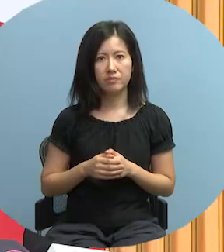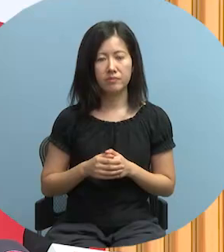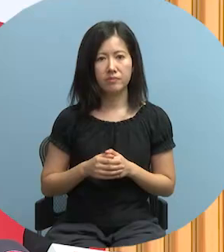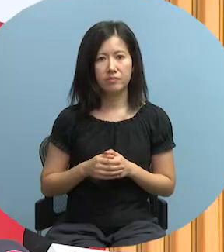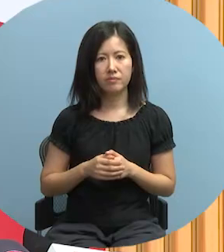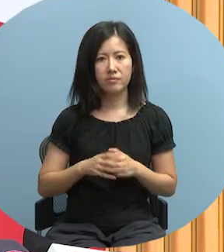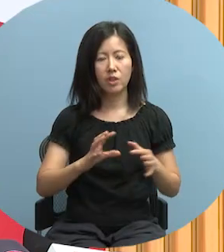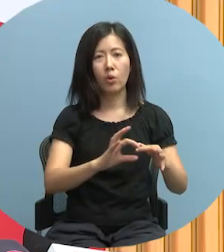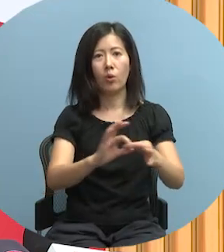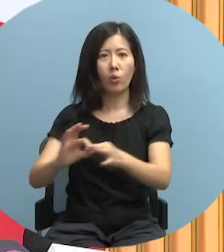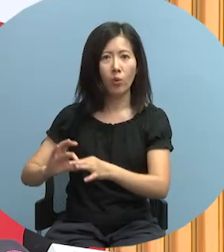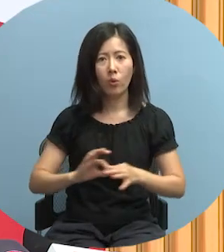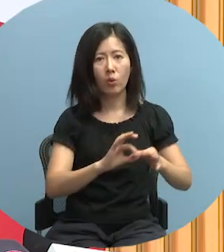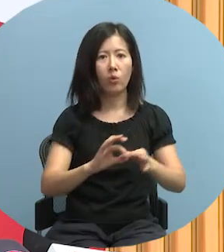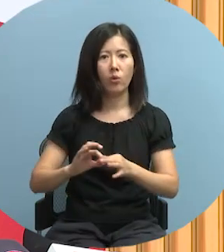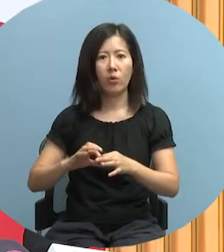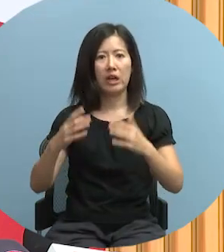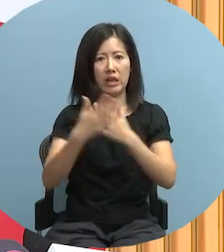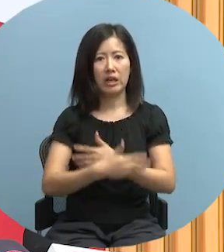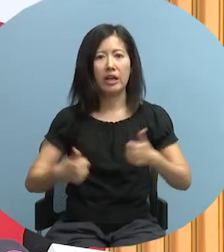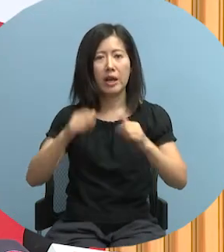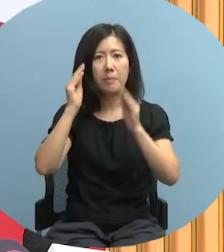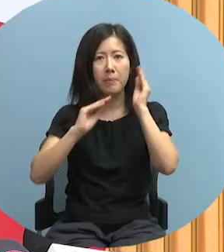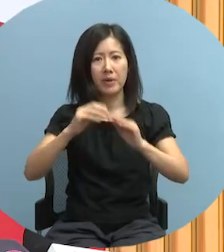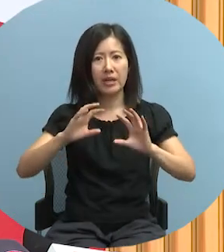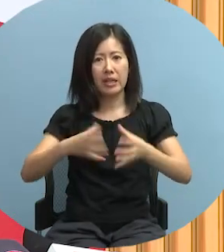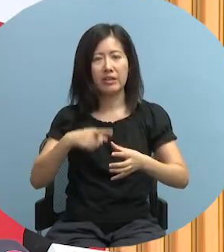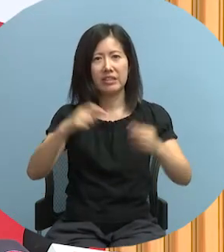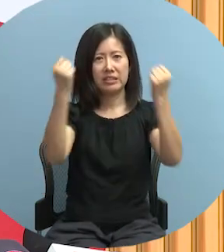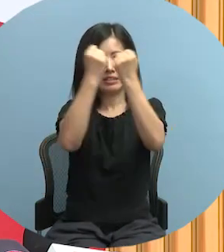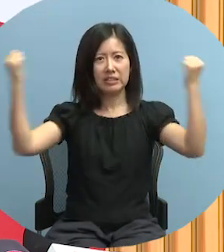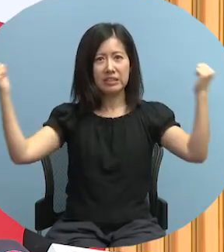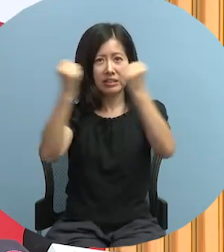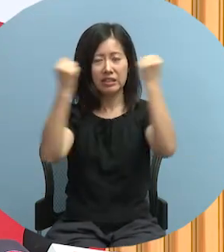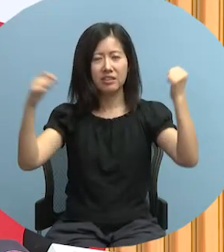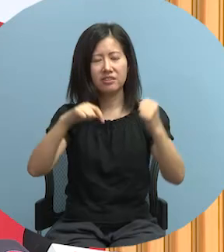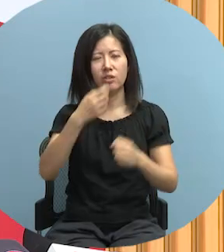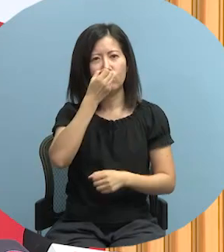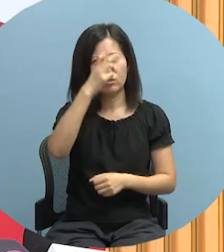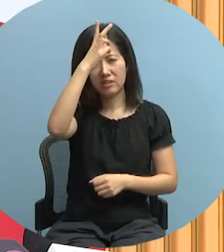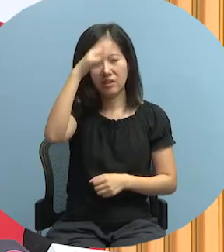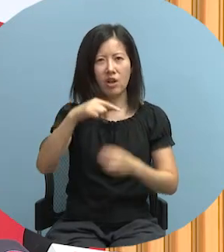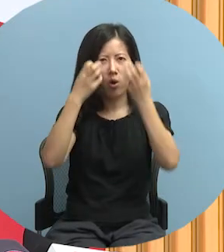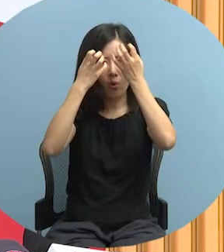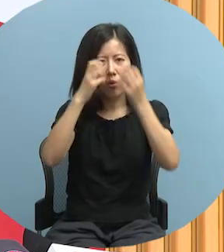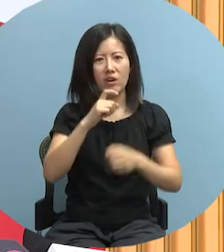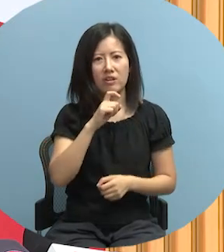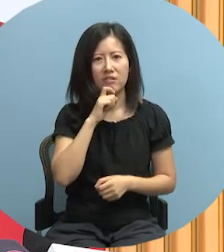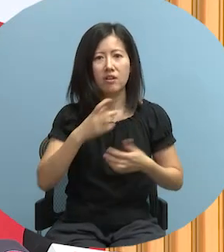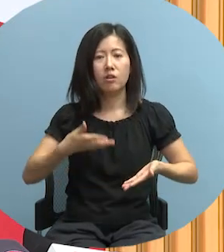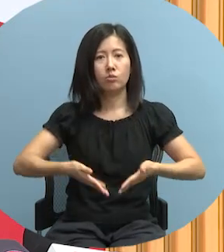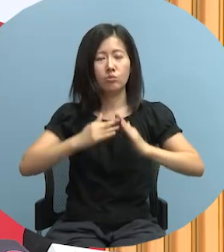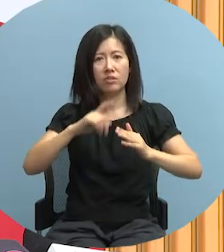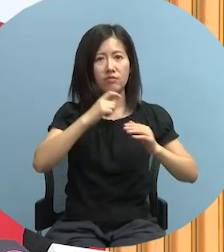有關舒適堡呢個狀況，香港政府係非常之重視，亦都已經成立咗一個跨部門